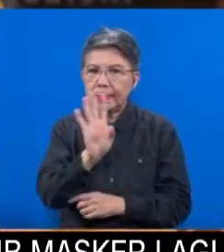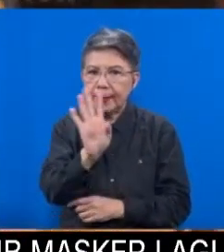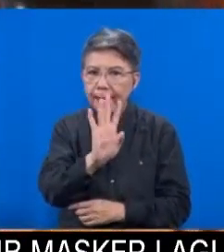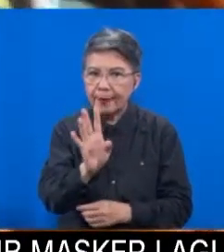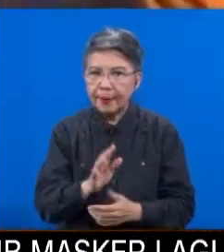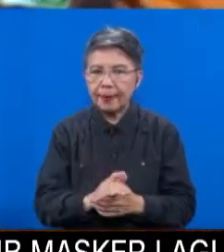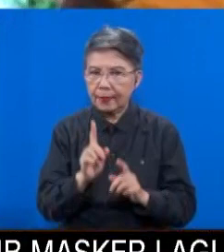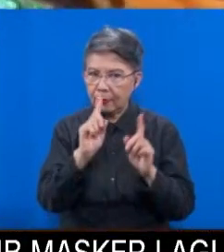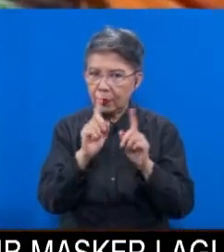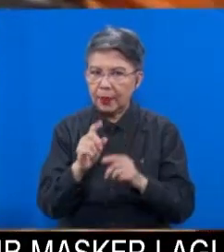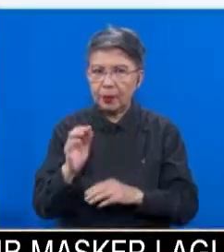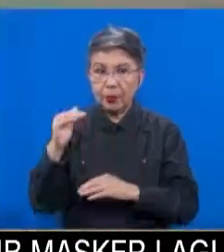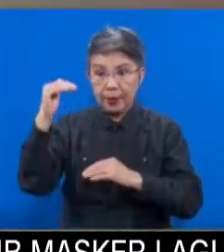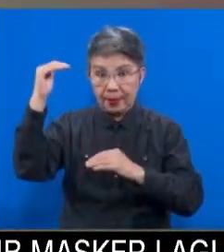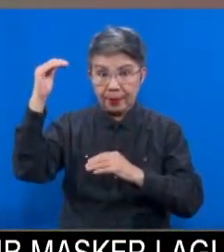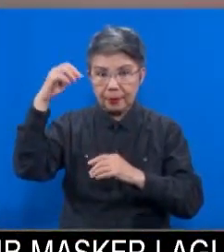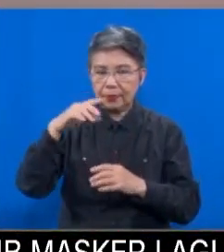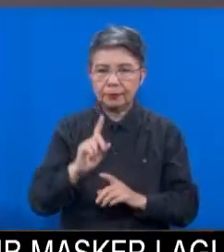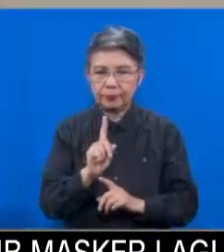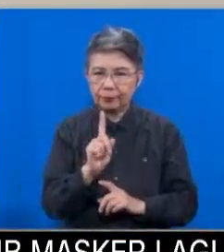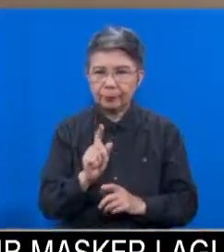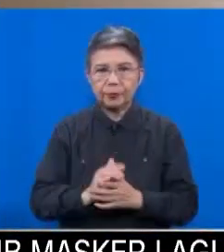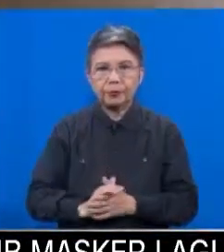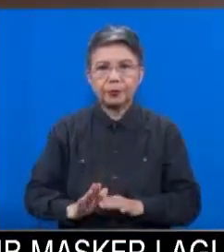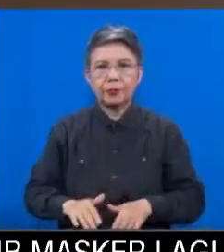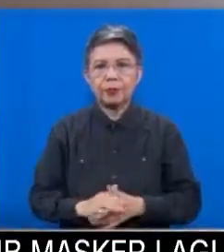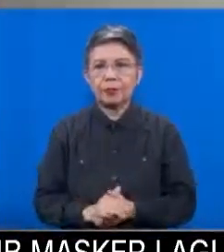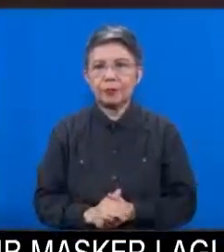di atas sana. Ya, ini udah proses di